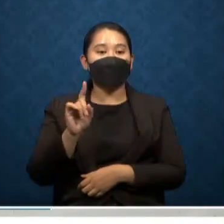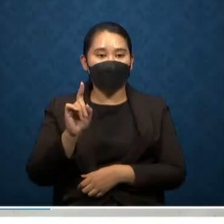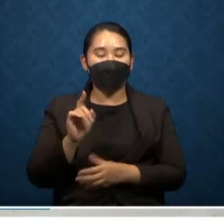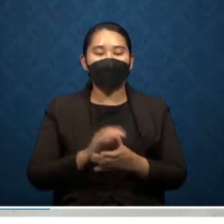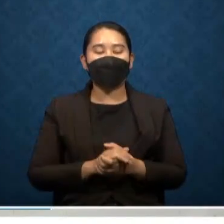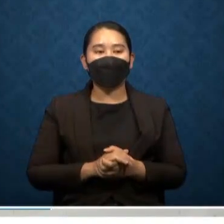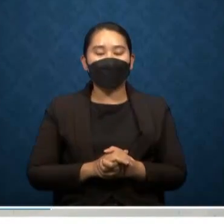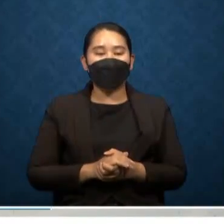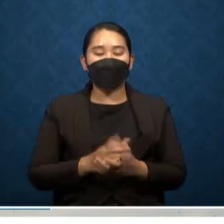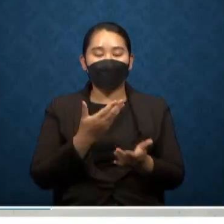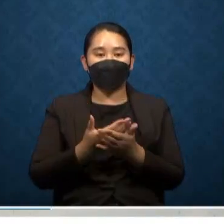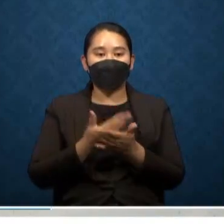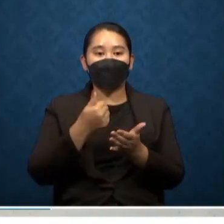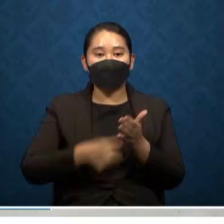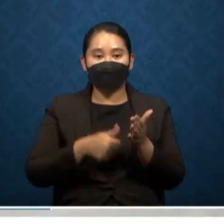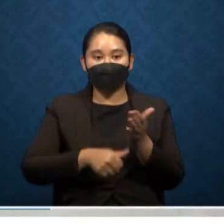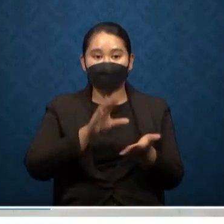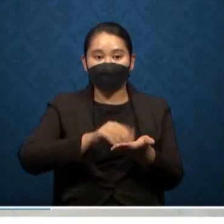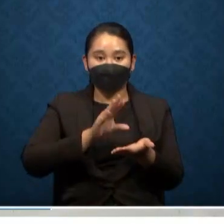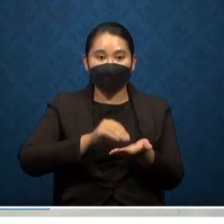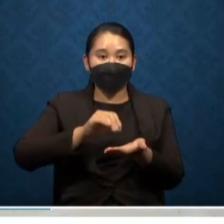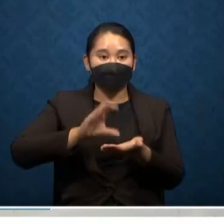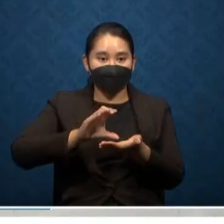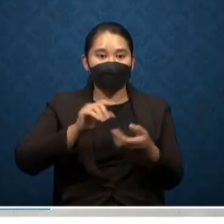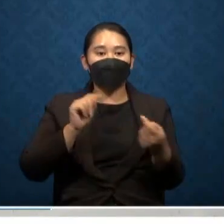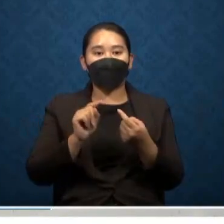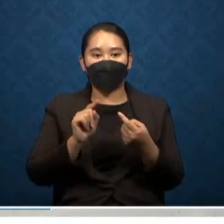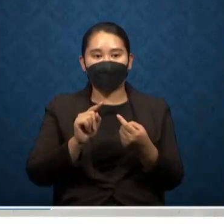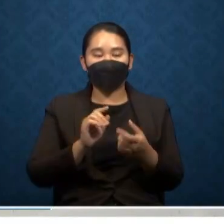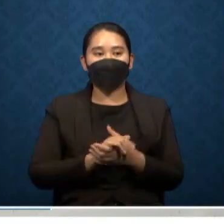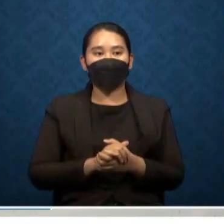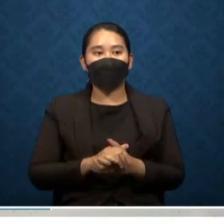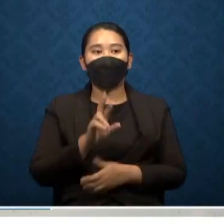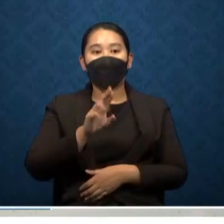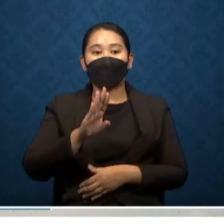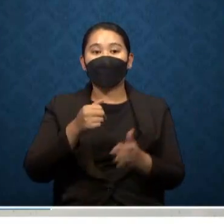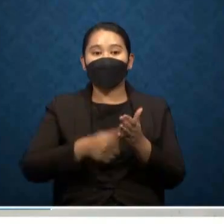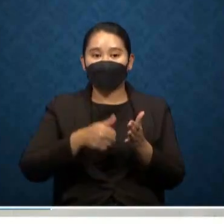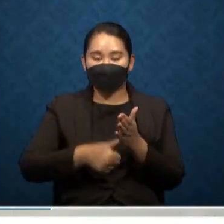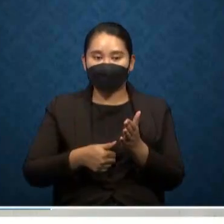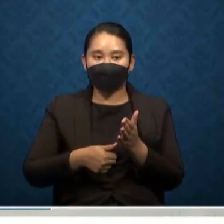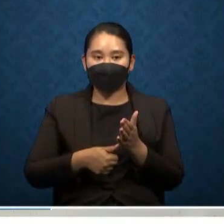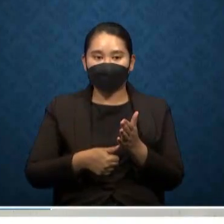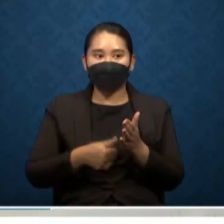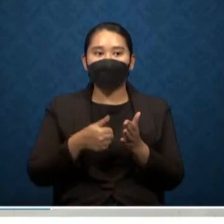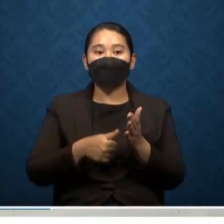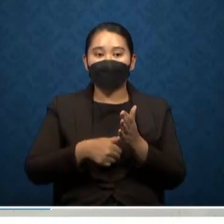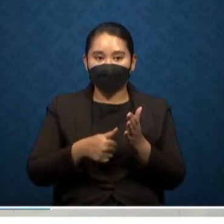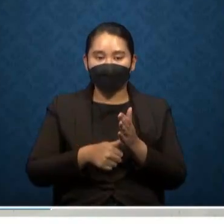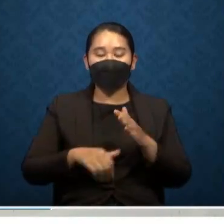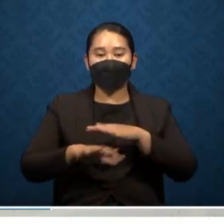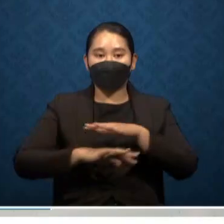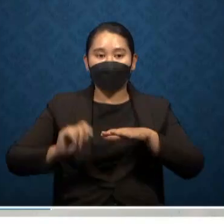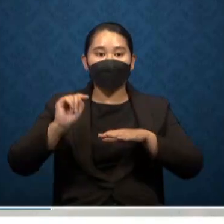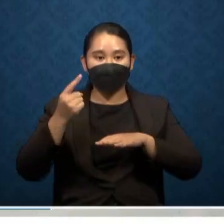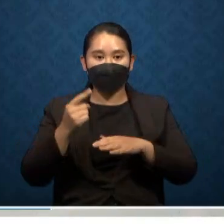นั้นรายได้ที่จัดเก็บได้เกินนั้นก็มาจากเรื่องของการนำระบบภาษีขยายฐานภาษีใหม่เพิ่มขึ้น